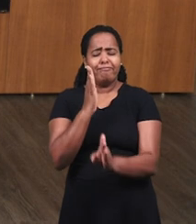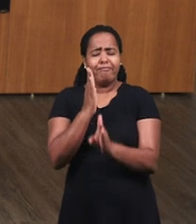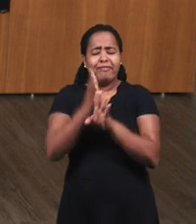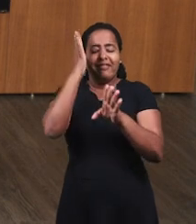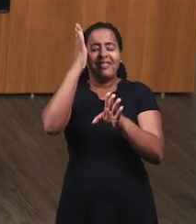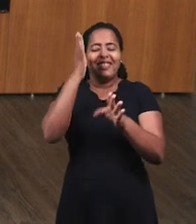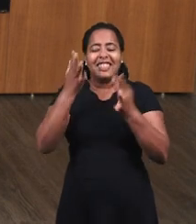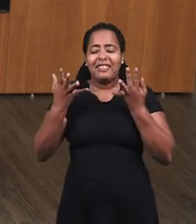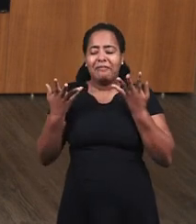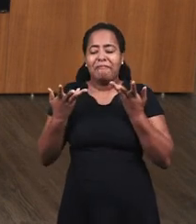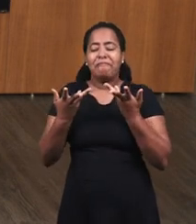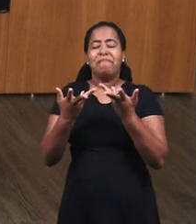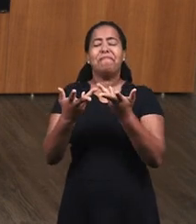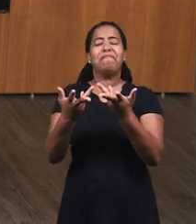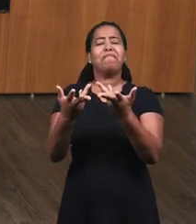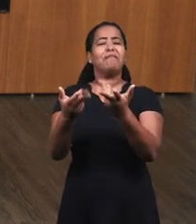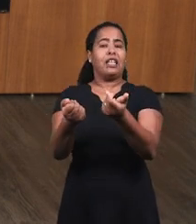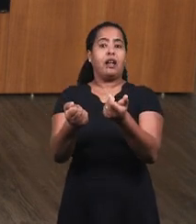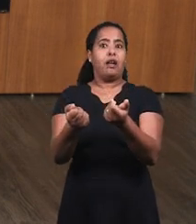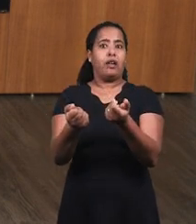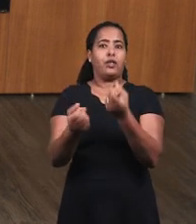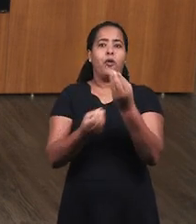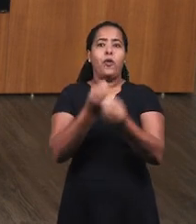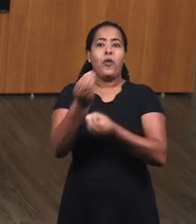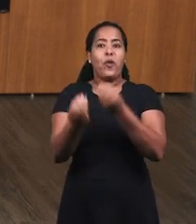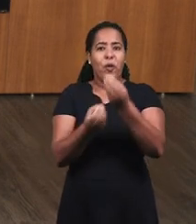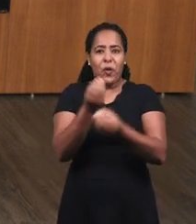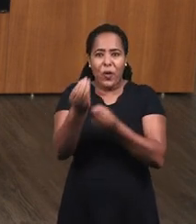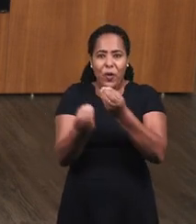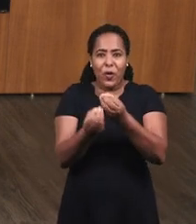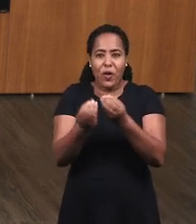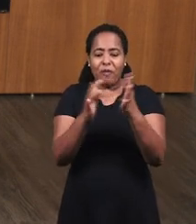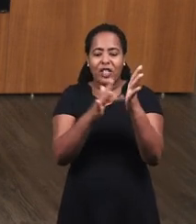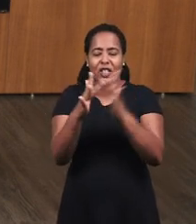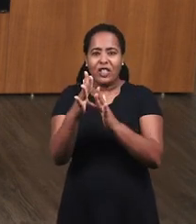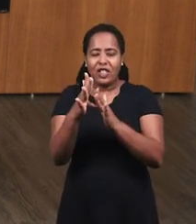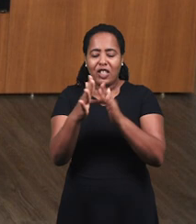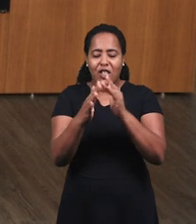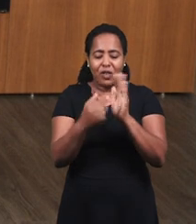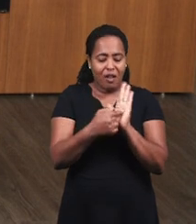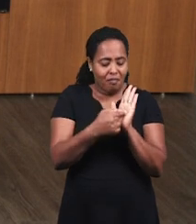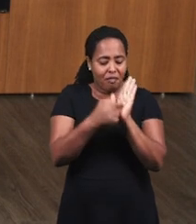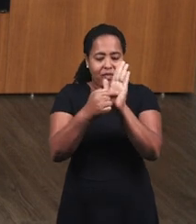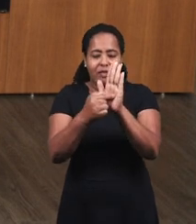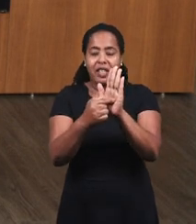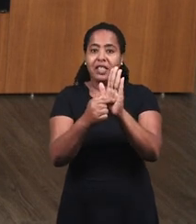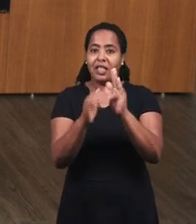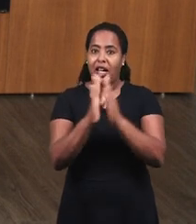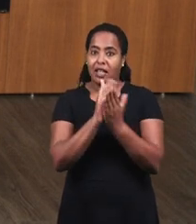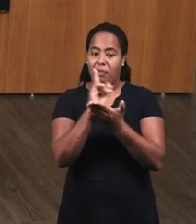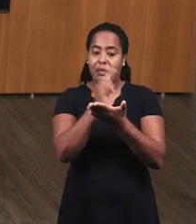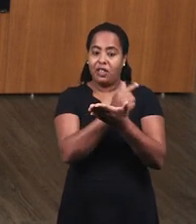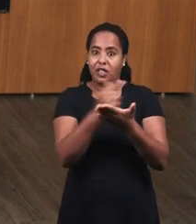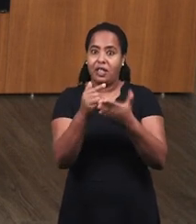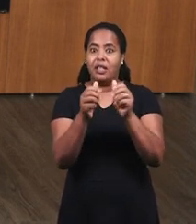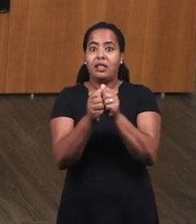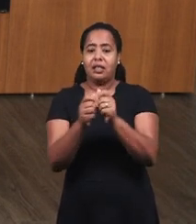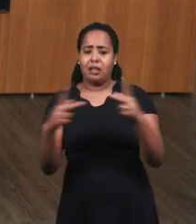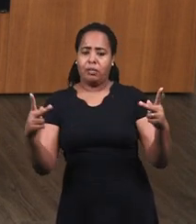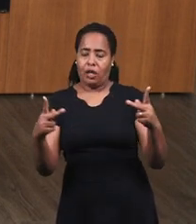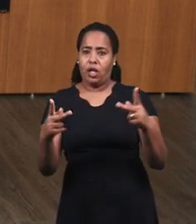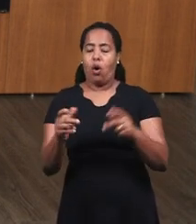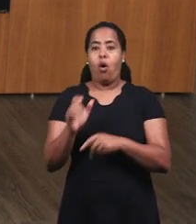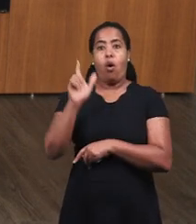découvrir de forme merveilleuse comme Jésus apparaît dans toute la Bible, avec la participation spéciale des pasteurs